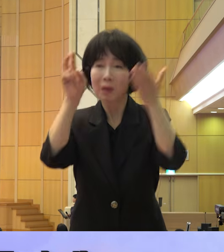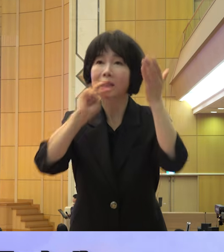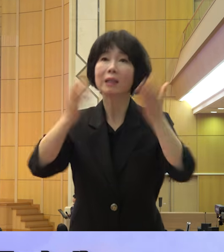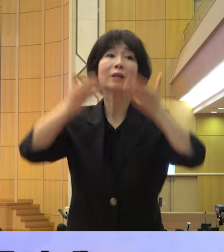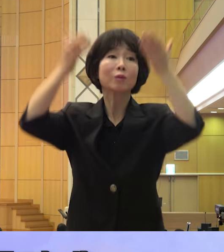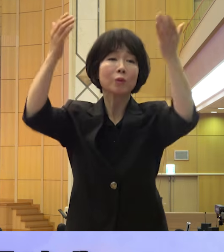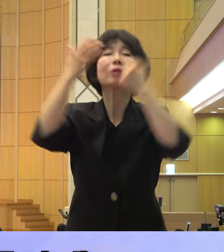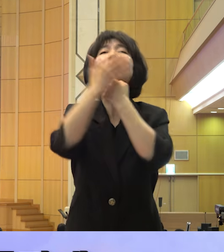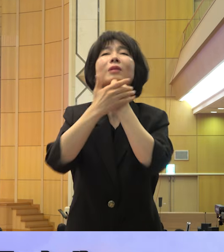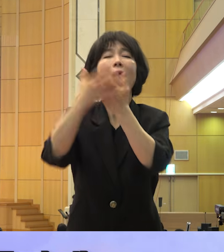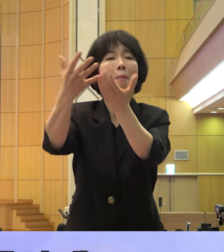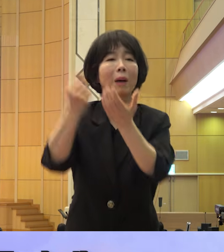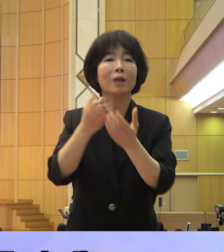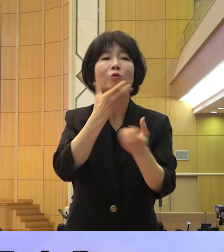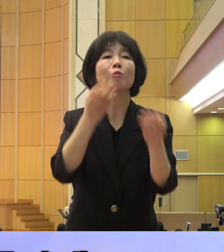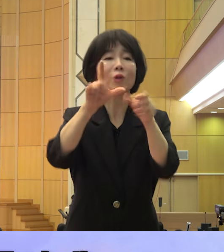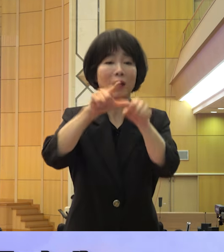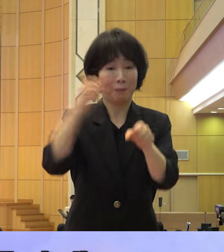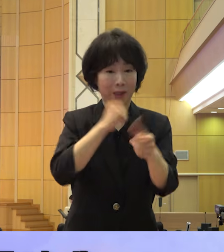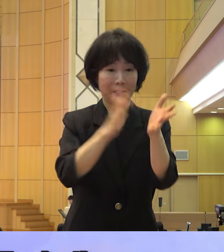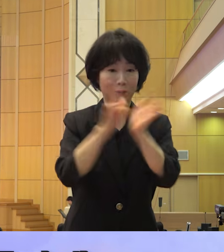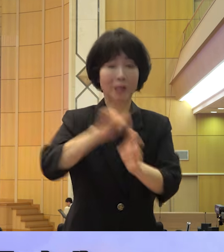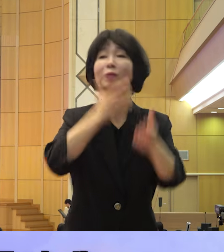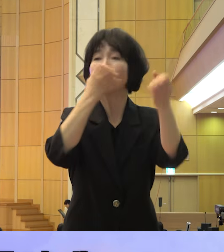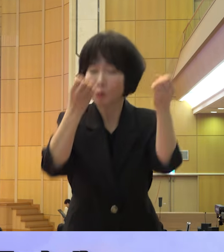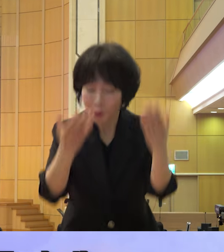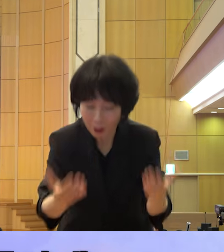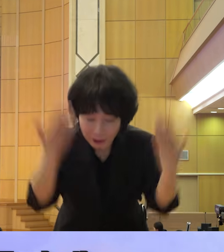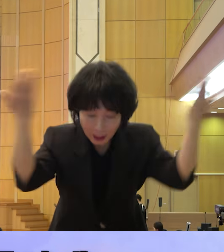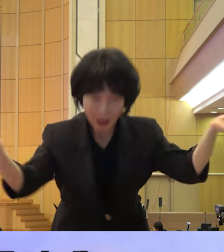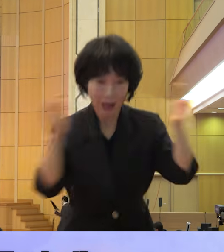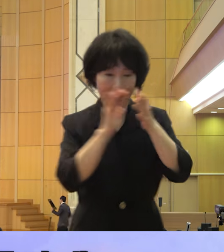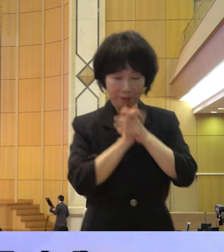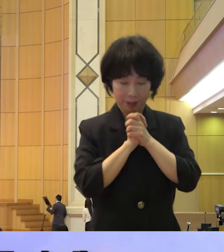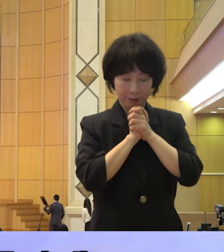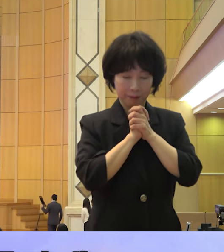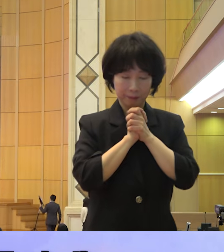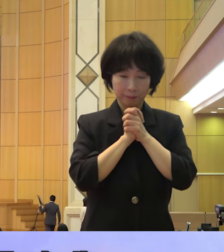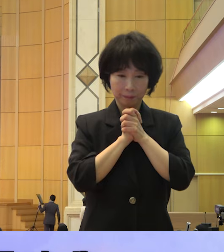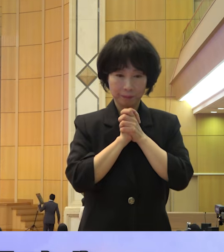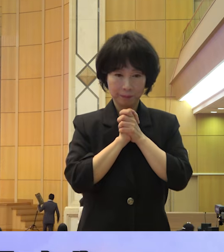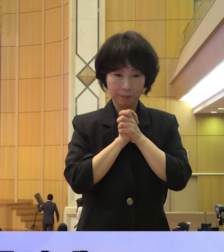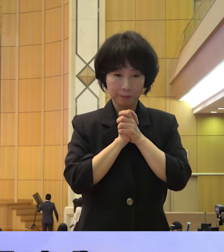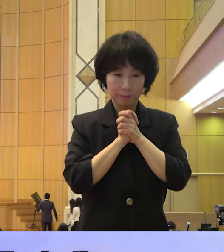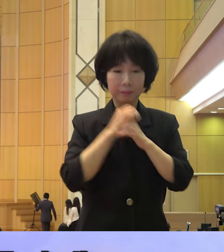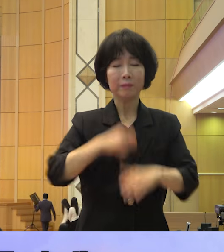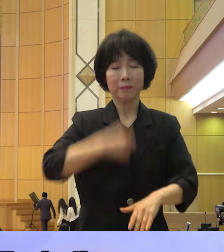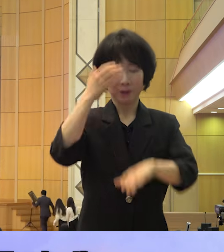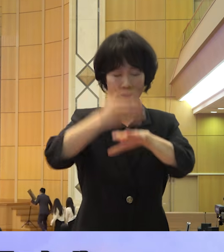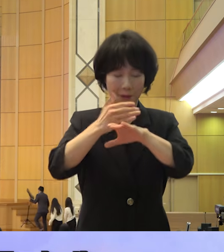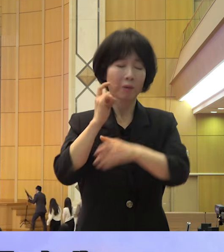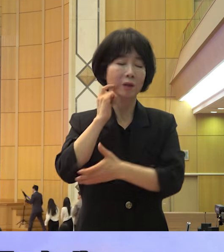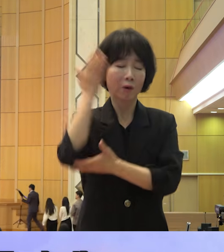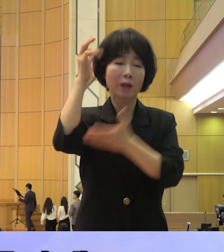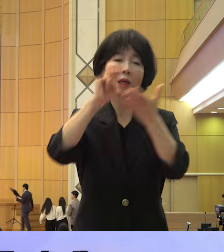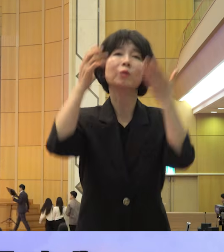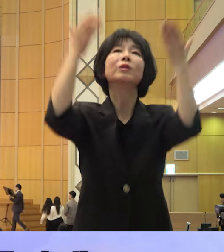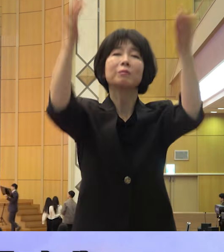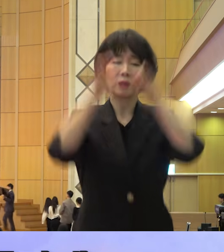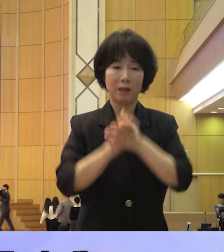통해서 은혜를 받는 축복의 시간 되길 바랍니다. 기도하겠습니다. 하나님 아버지 은혜와 사랑을 진심으로 감사와 찬송과 영광을